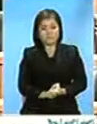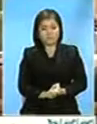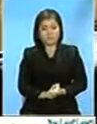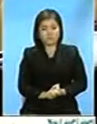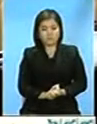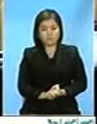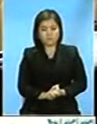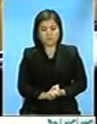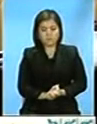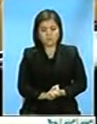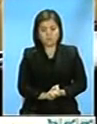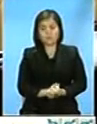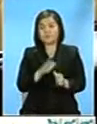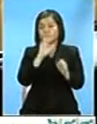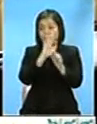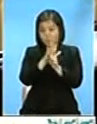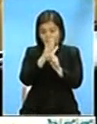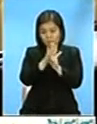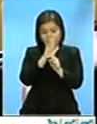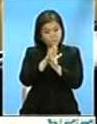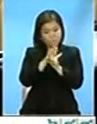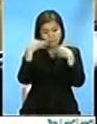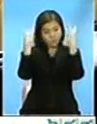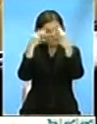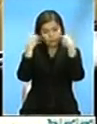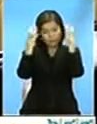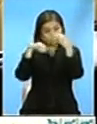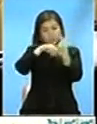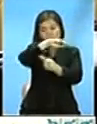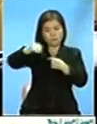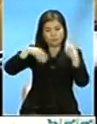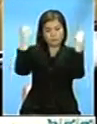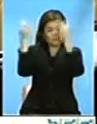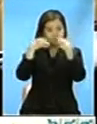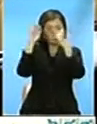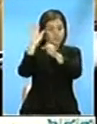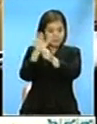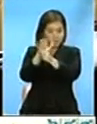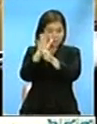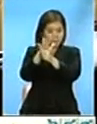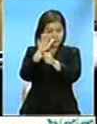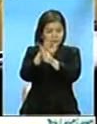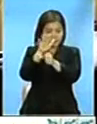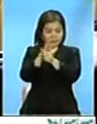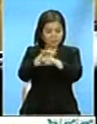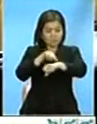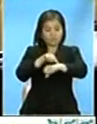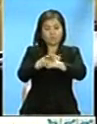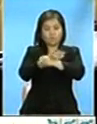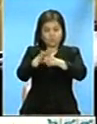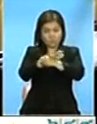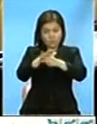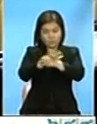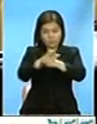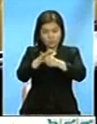ะผมว่าพอสมควรมั้งฮะบกเวียนแล้วฮะเอาเถอะครับพอเถอะครับสมควรแล้วฮะ ส